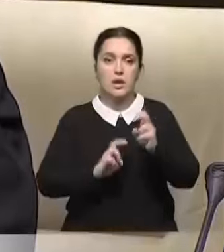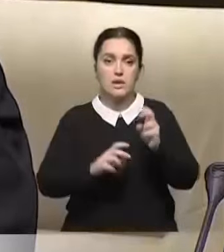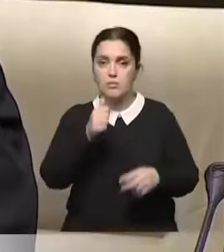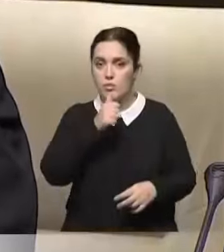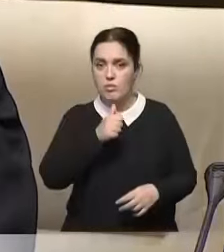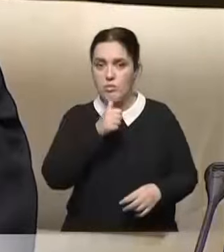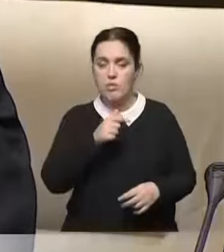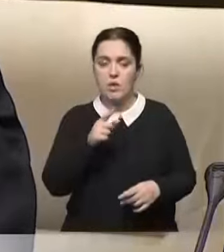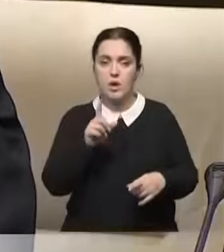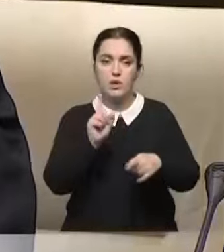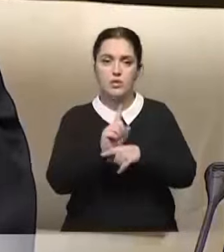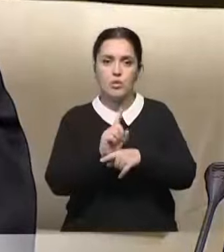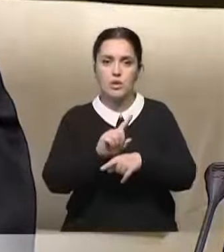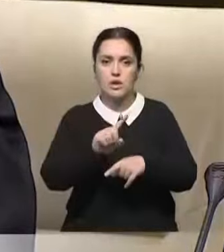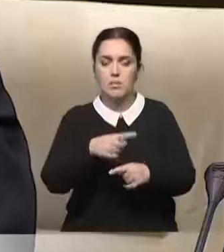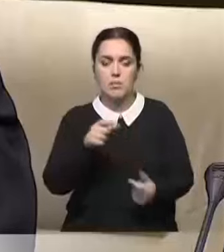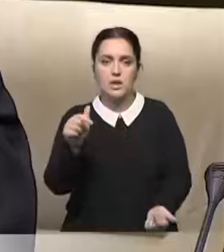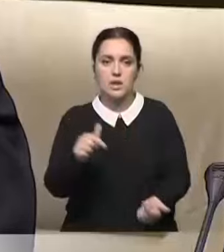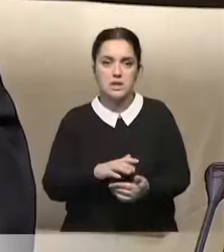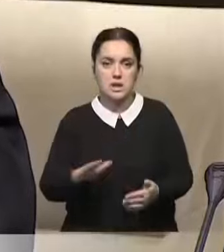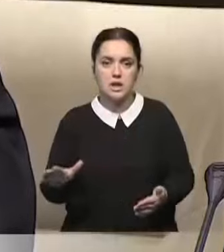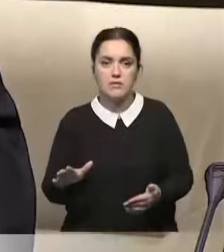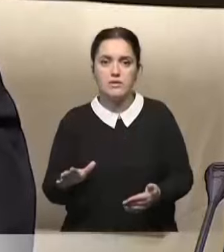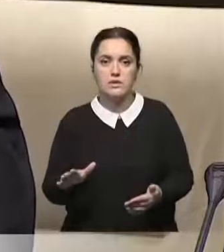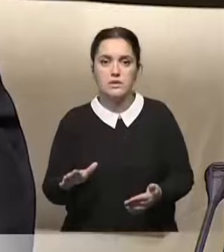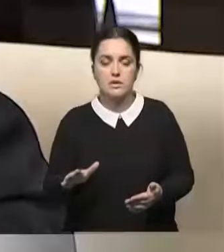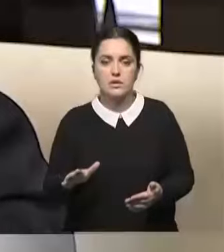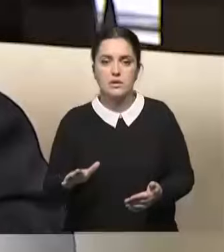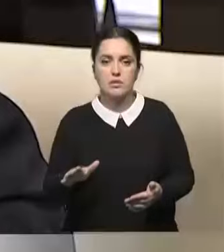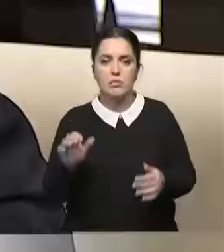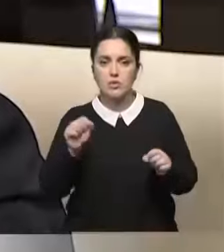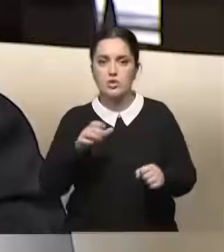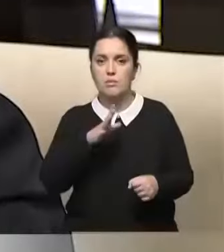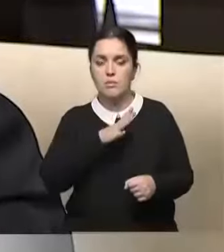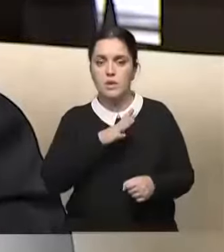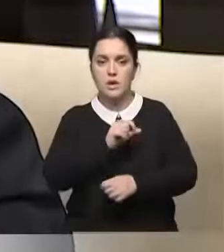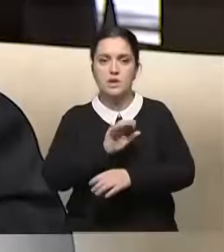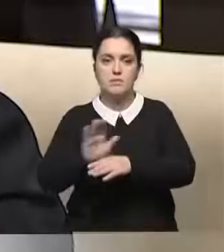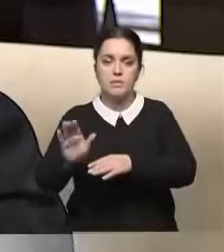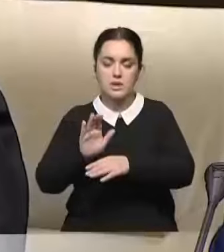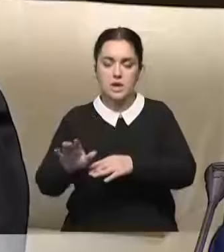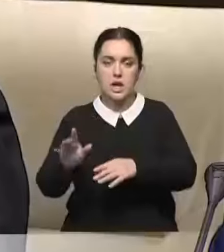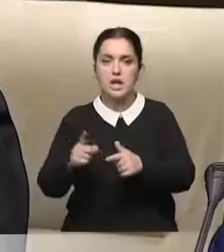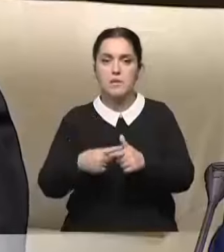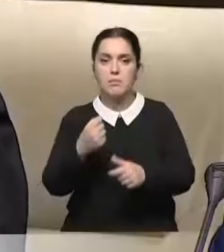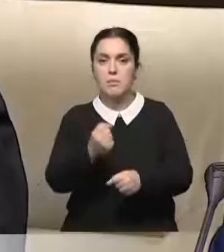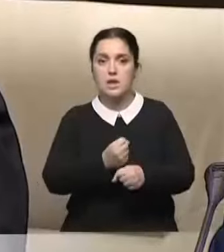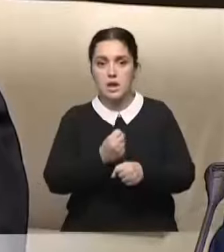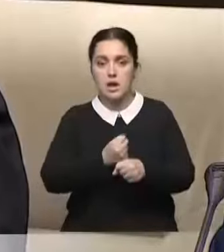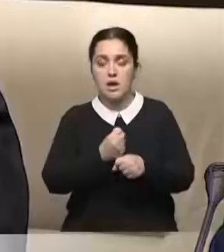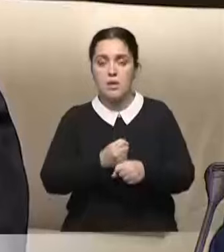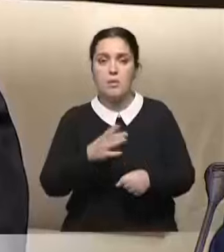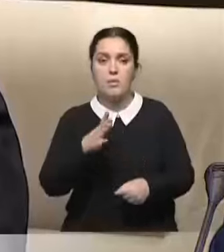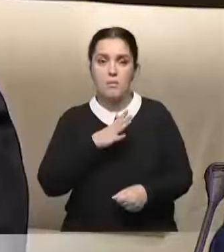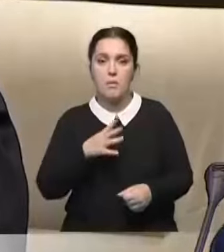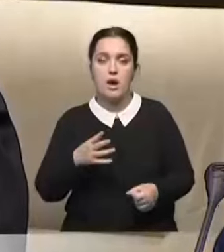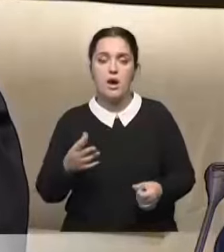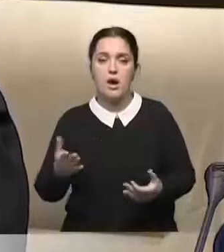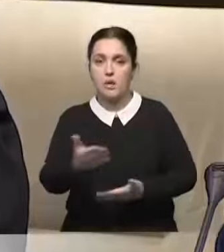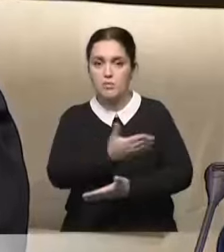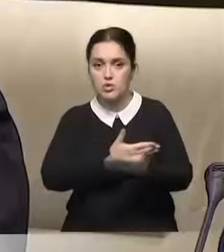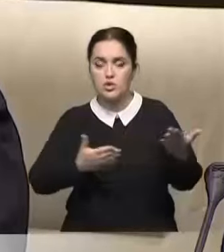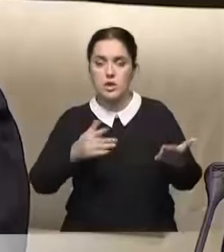ветеринарным требованиям не соответствуют для того, чтобы их можно было экспортировать, либо перерабатывать. Мы проводили широкое обсуждение этого